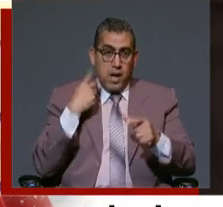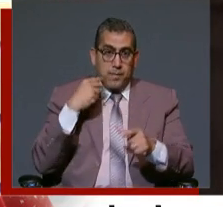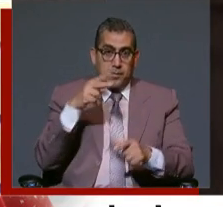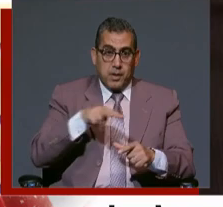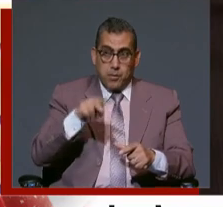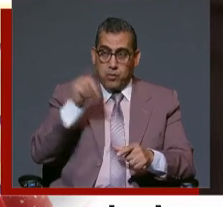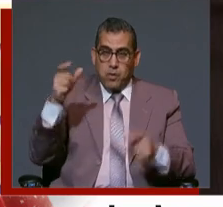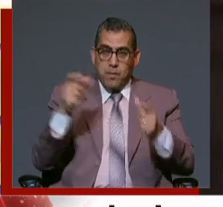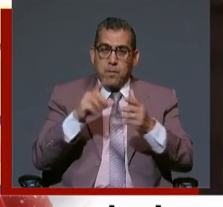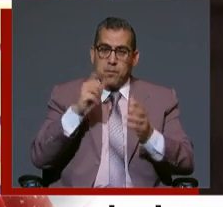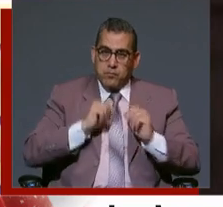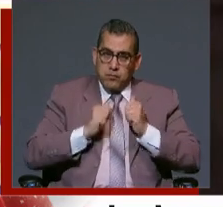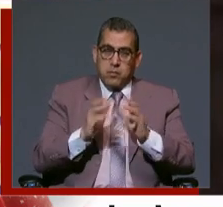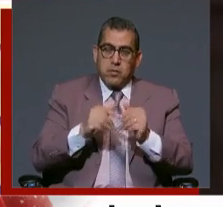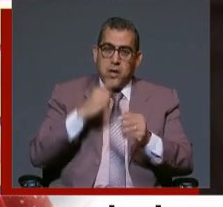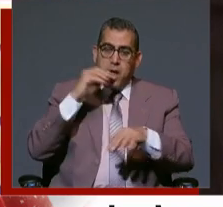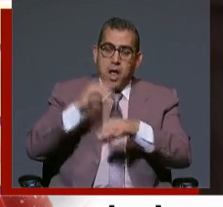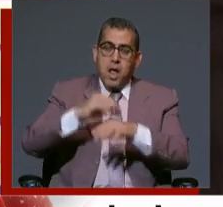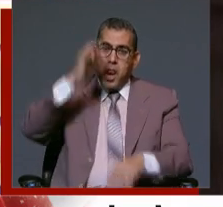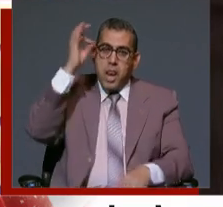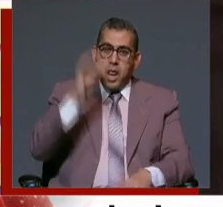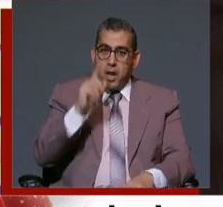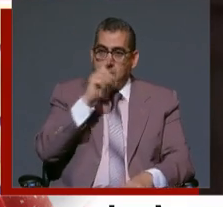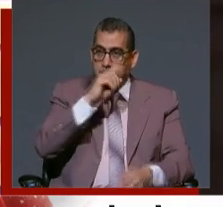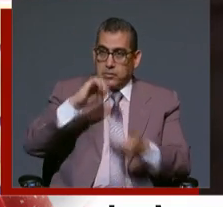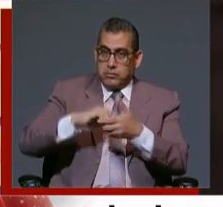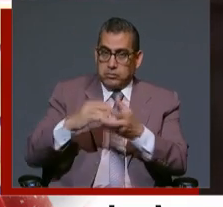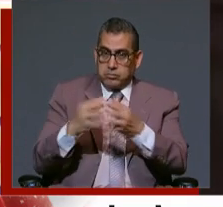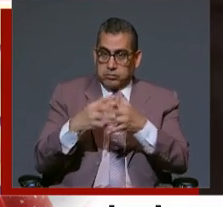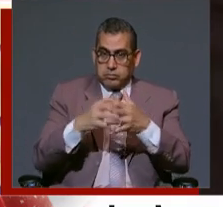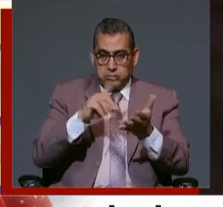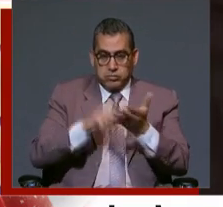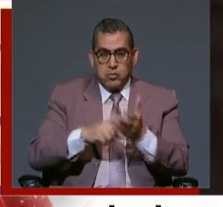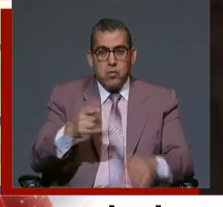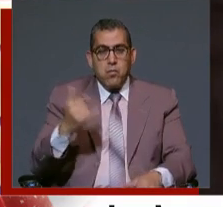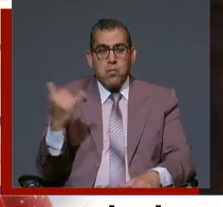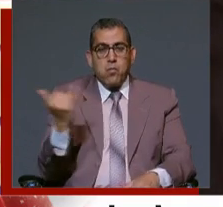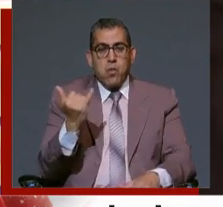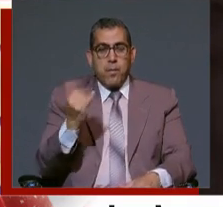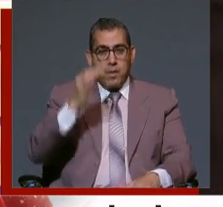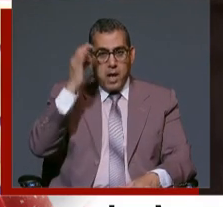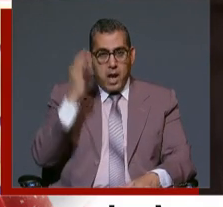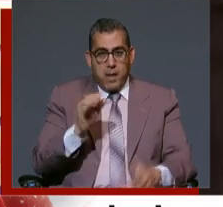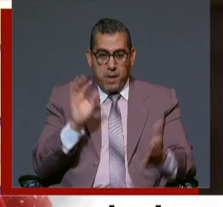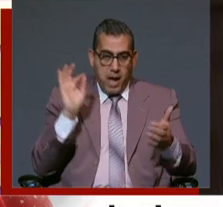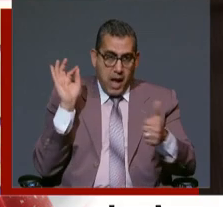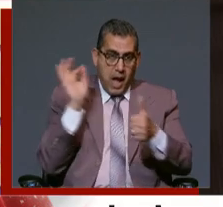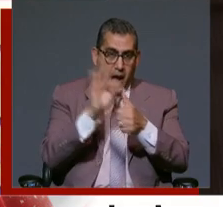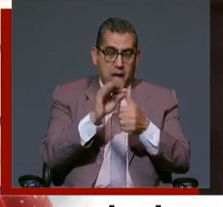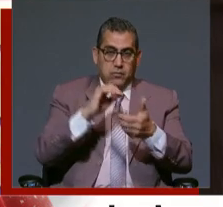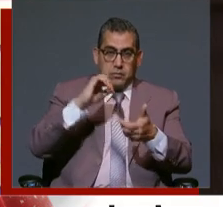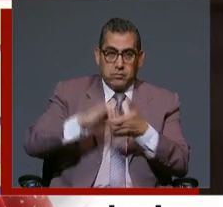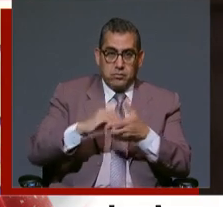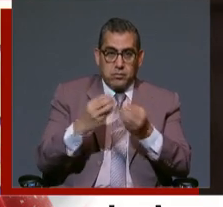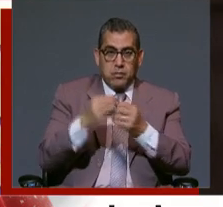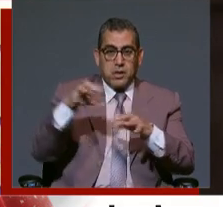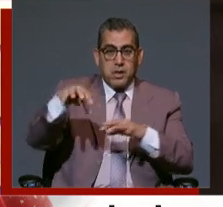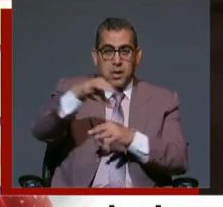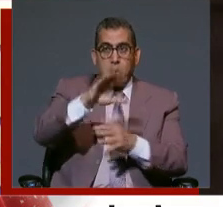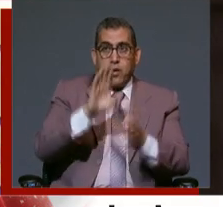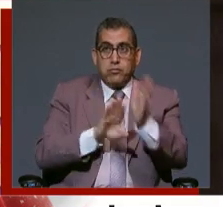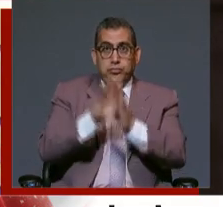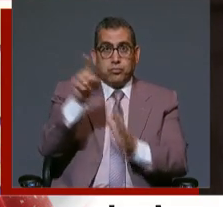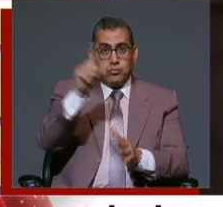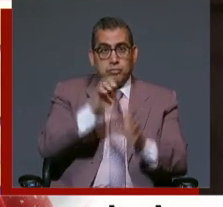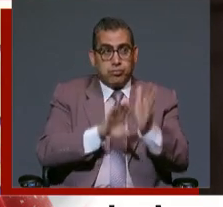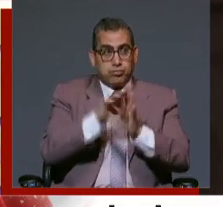برضو بتتنسق مع الجانب الإماراتي ومع الدول النامية عشان نقدر إن إحنا نصل لتوافق ما بين الدول المتقدمة والدول